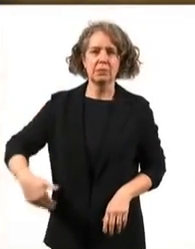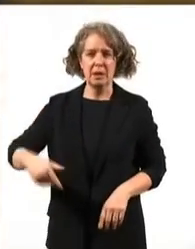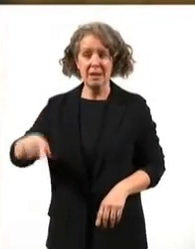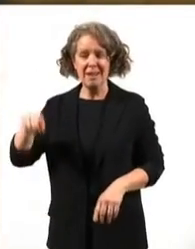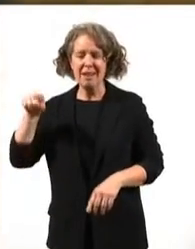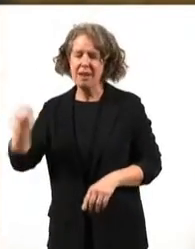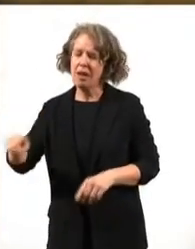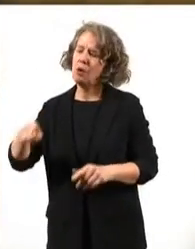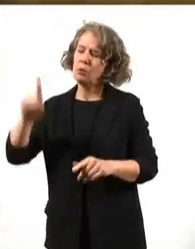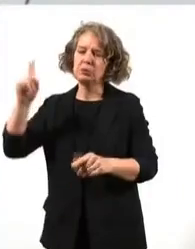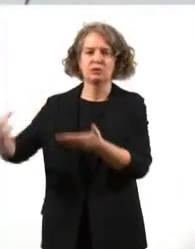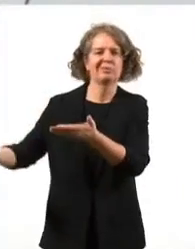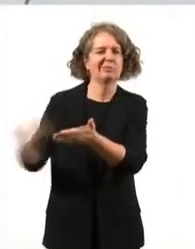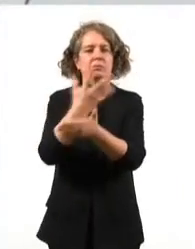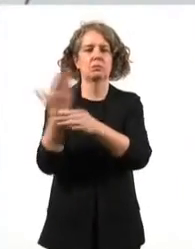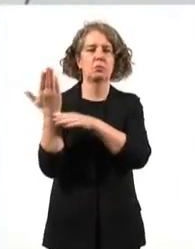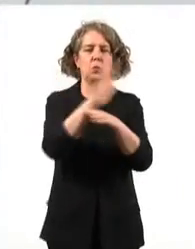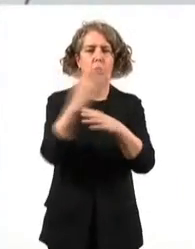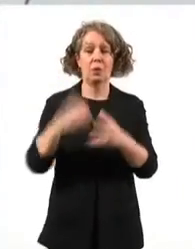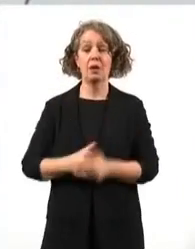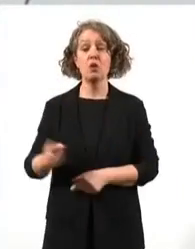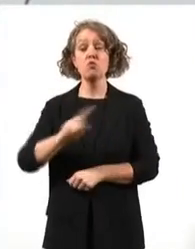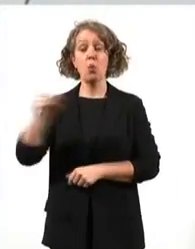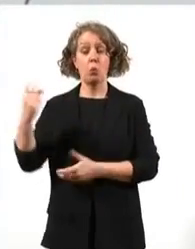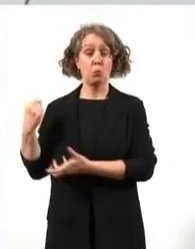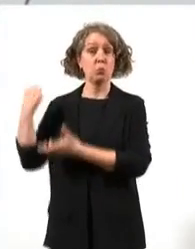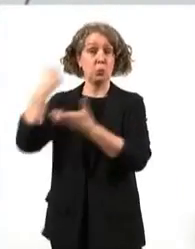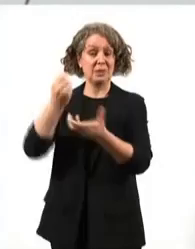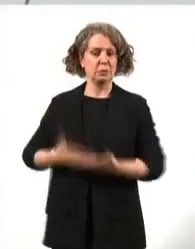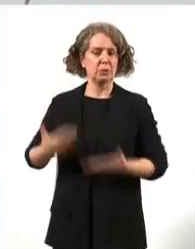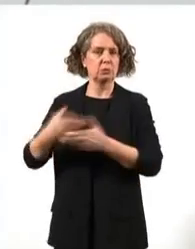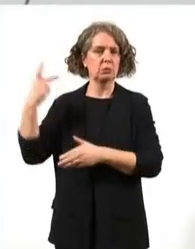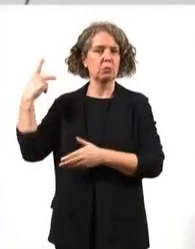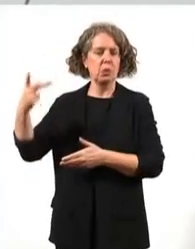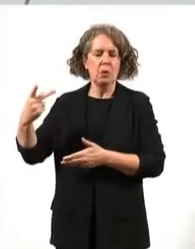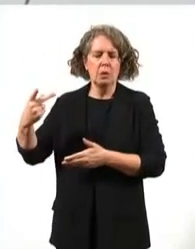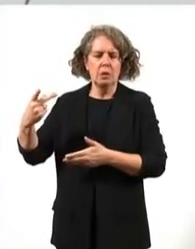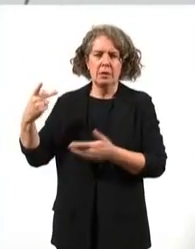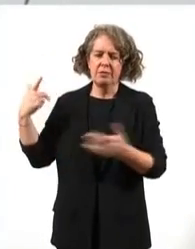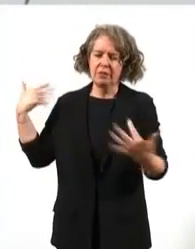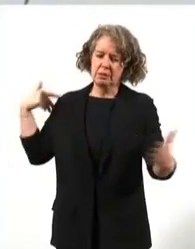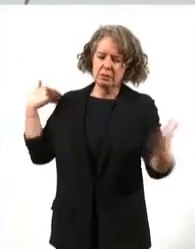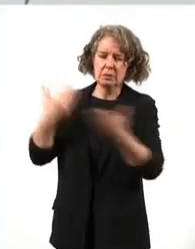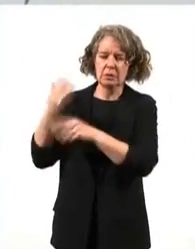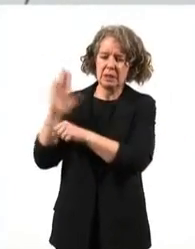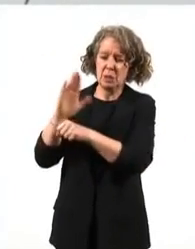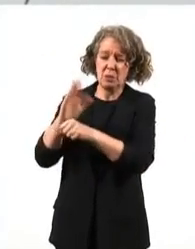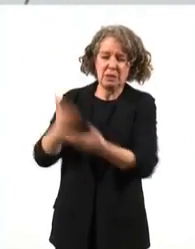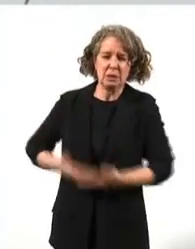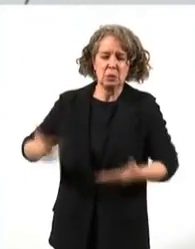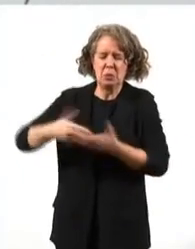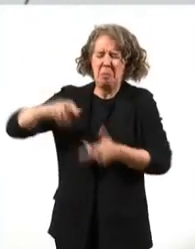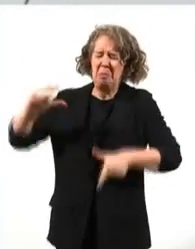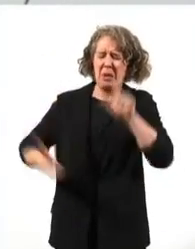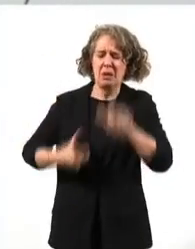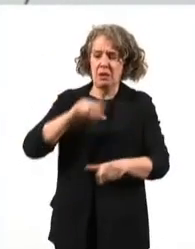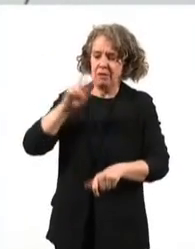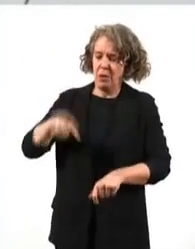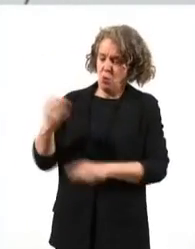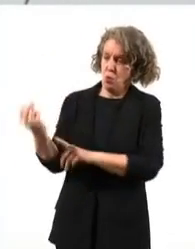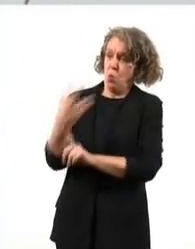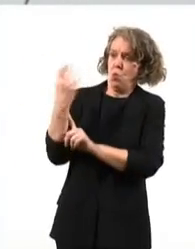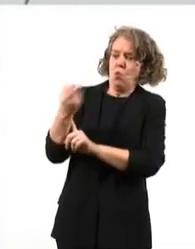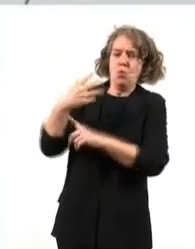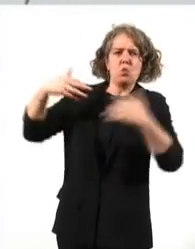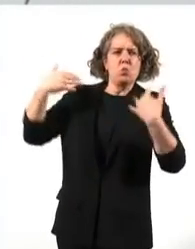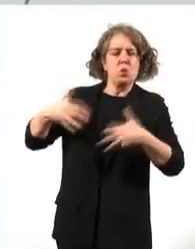non-boursiers. On a eu ces derniers jours des remontées par les non-boursiers qui nous partagent des situations vraiment alarmantes de précarité. Et par exemple, une